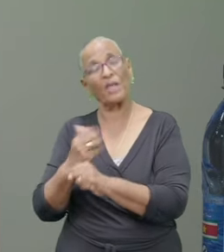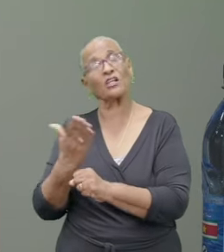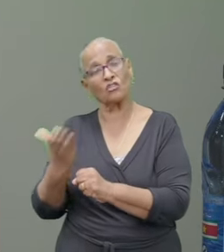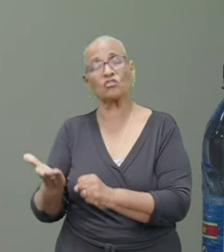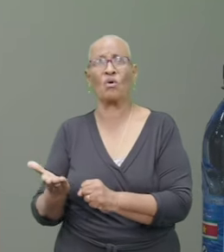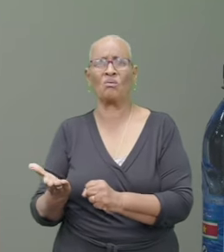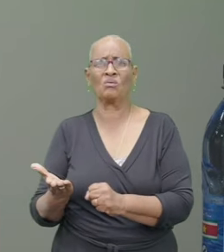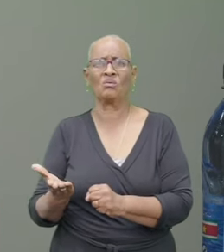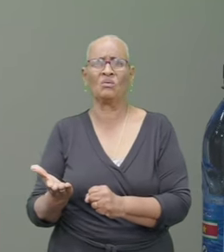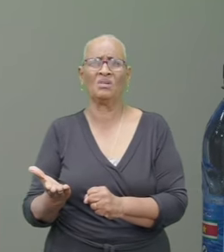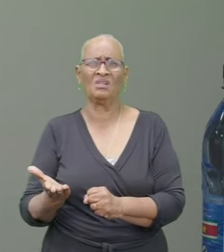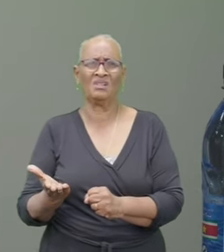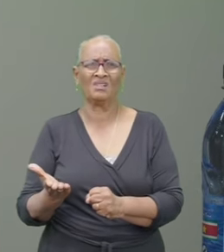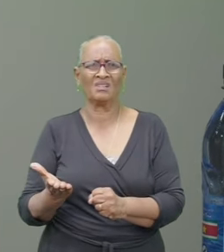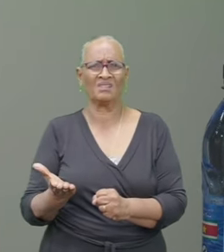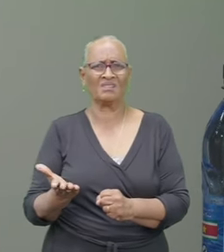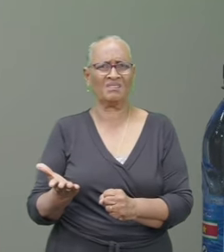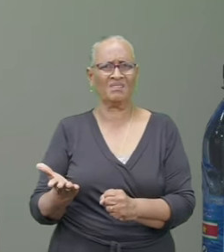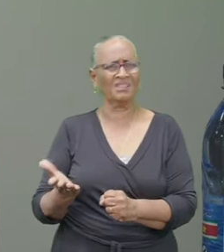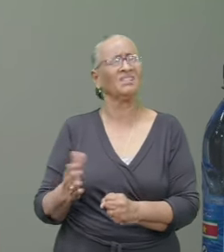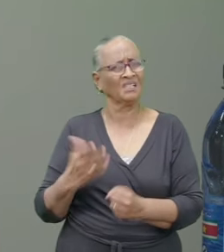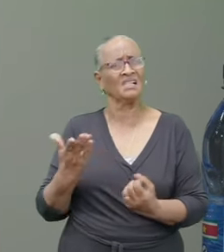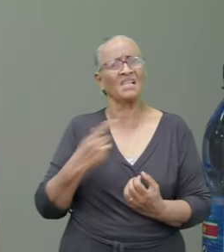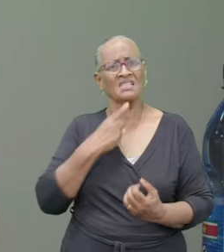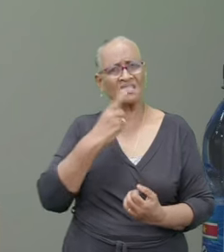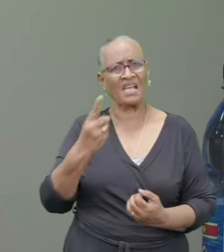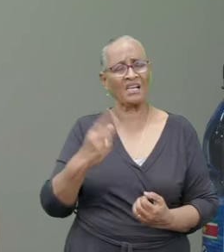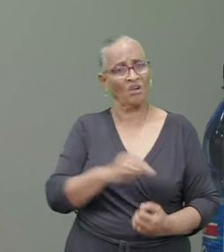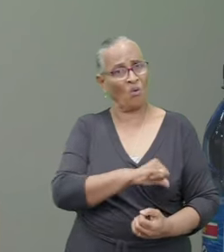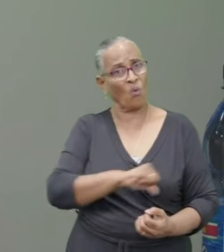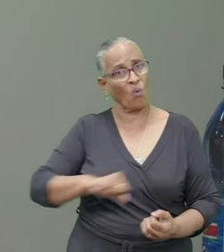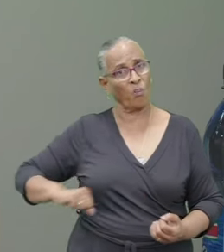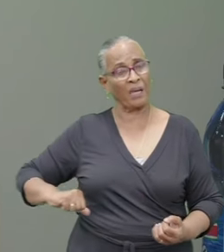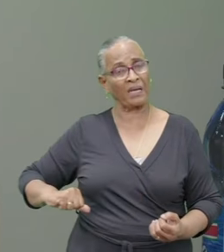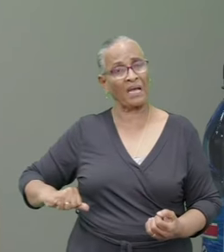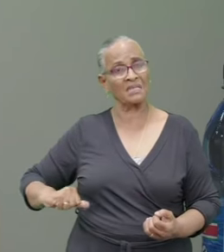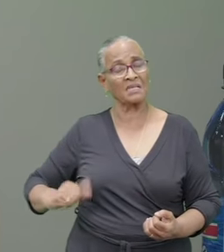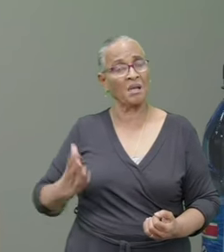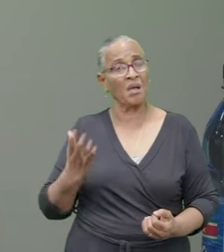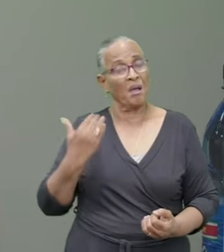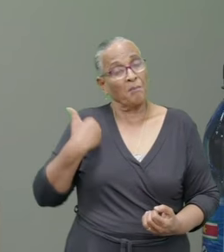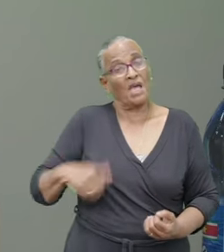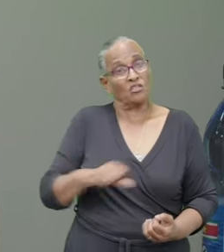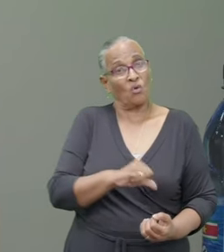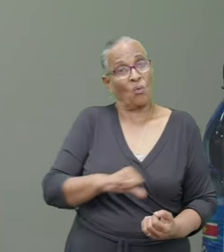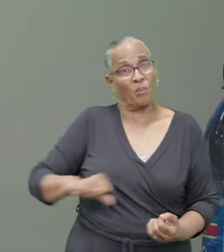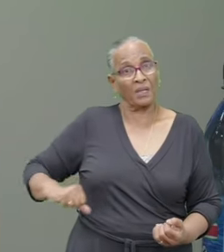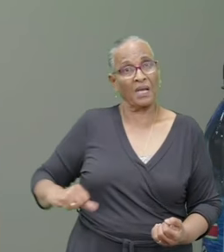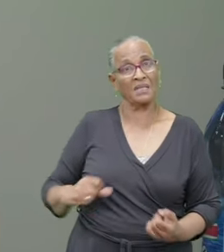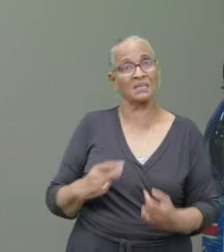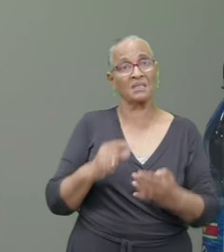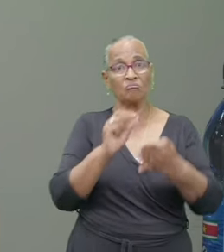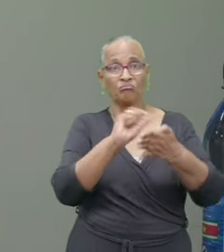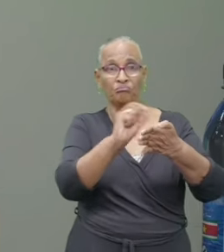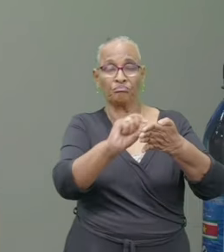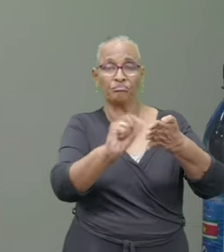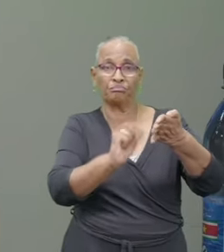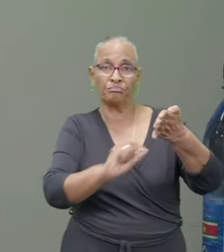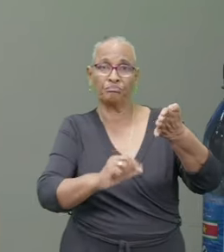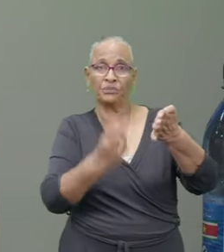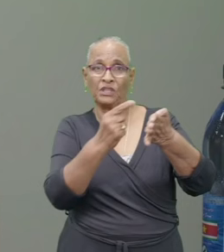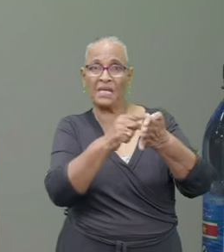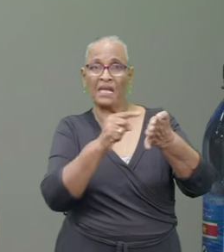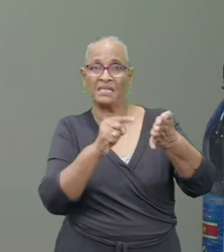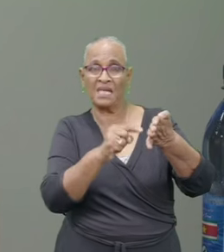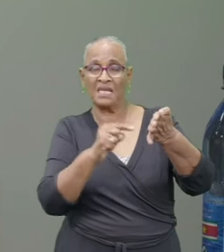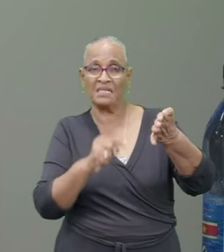zegt al veel. Dat betekent gegeven dat je dus inderdaad operaties of mensen die geopereerd moeten worden gepland, die stel je langer uit. Je bent